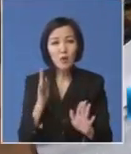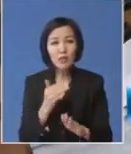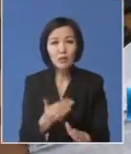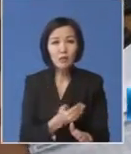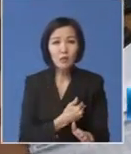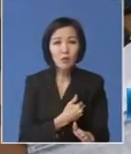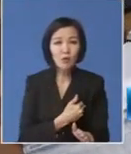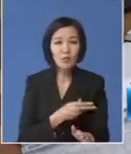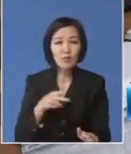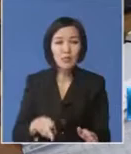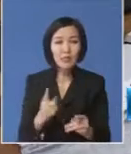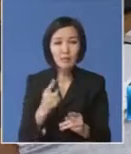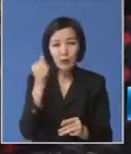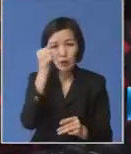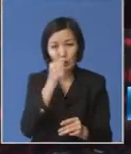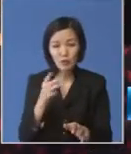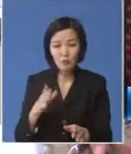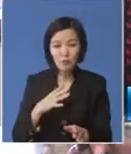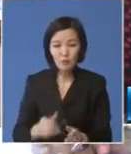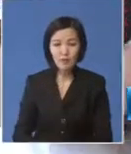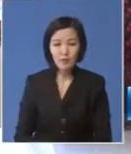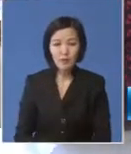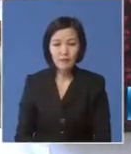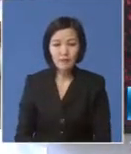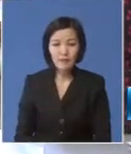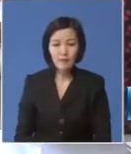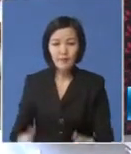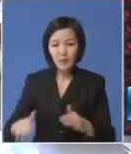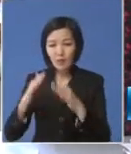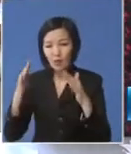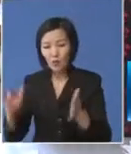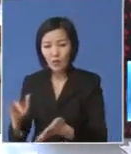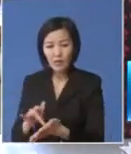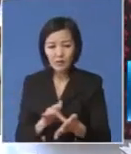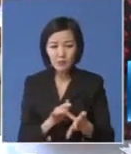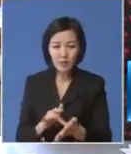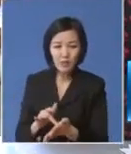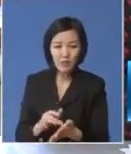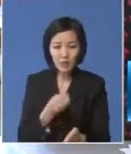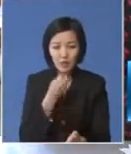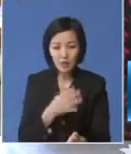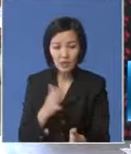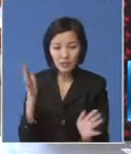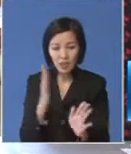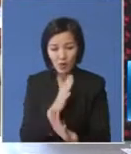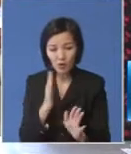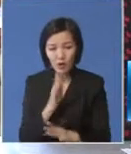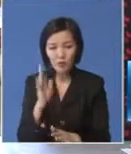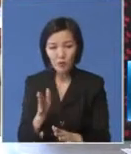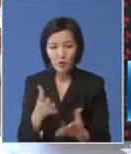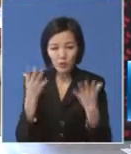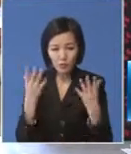рет 2001 жылы болған. Тауға шығатын тұрғындарға жақсы ауа райы болады.